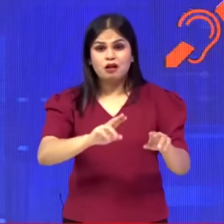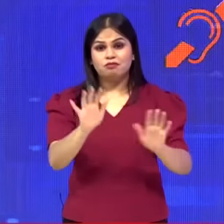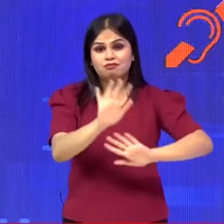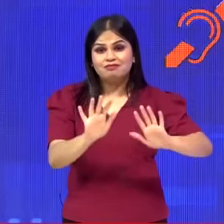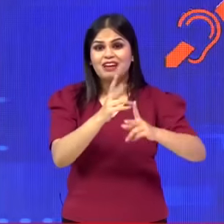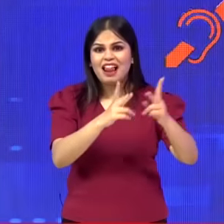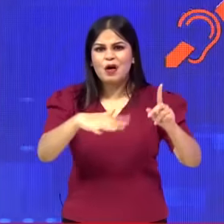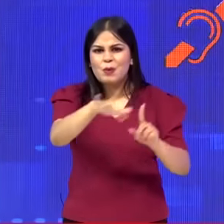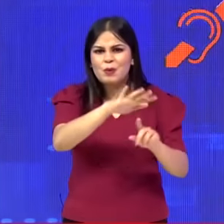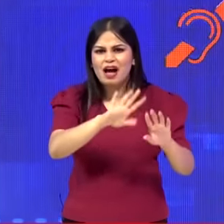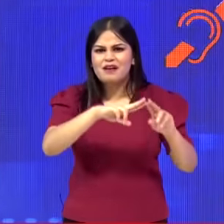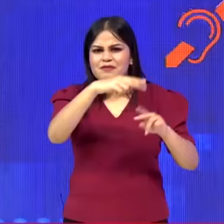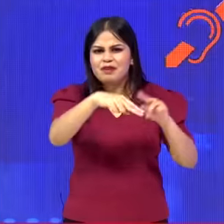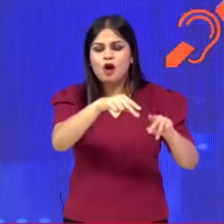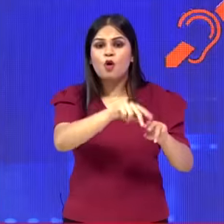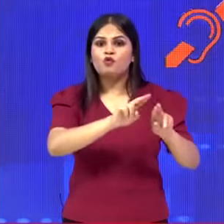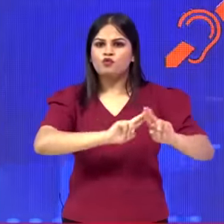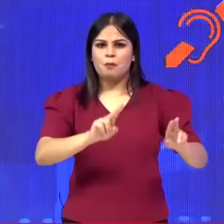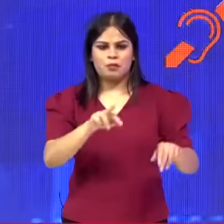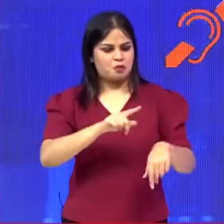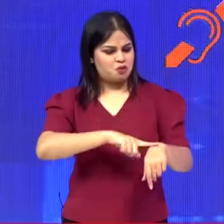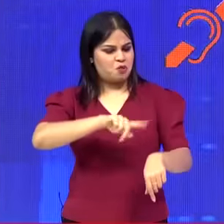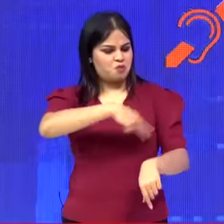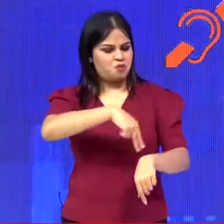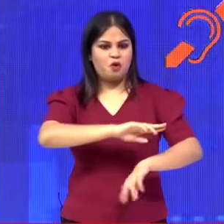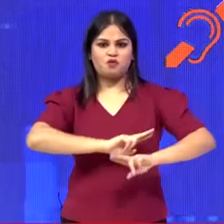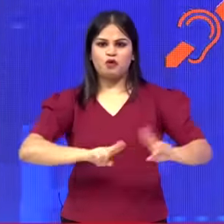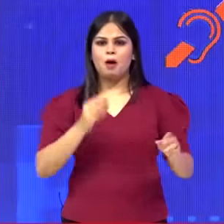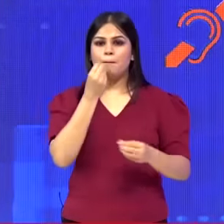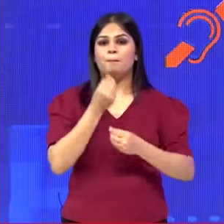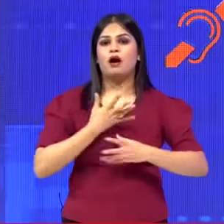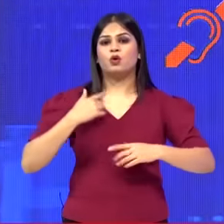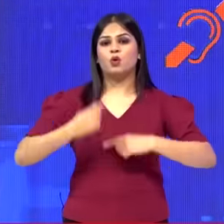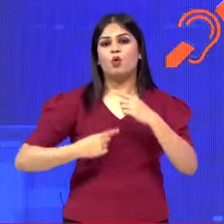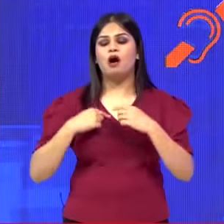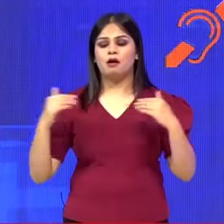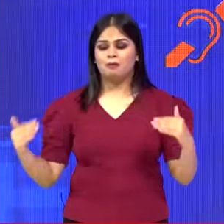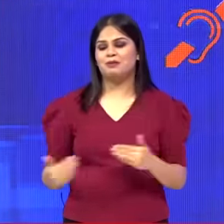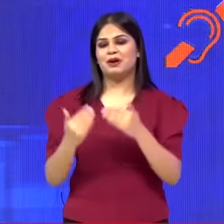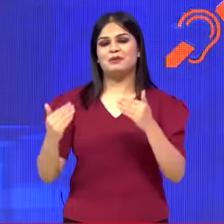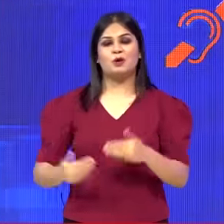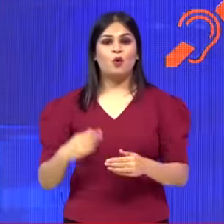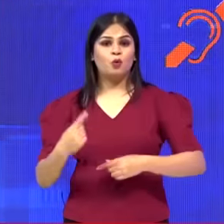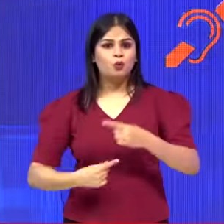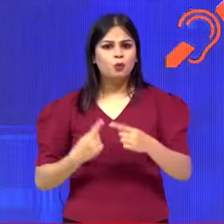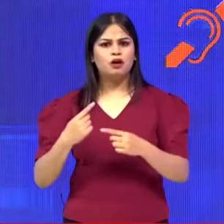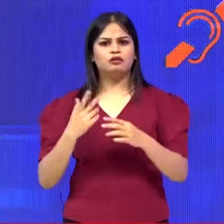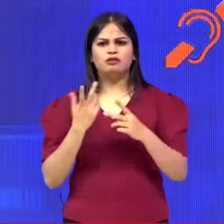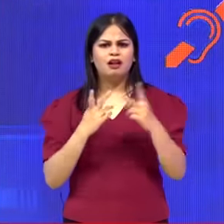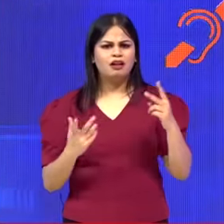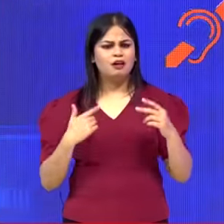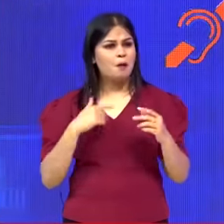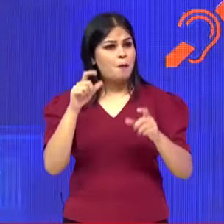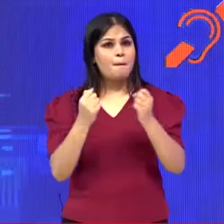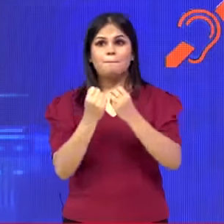एकदम स्ट्रेट आउट, मतलब कि रोज़ पार्टियाँ हो रही हैं, रोज़ गेट टुगेदर्स हो रहे हैं और इंडस्ट्री के बहुत